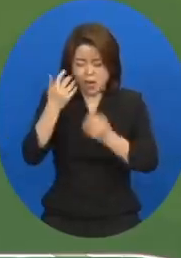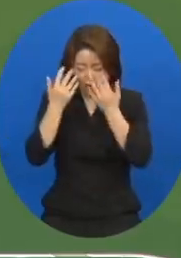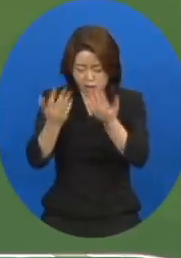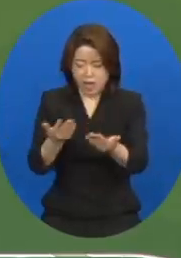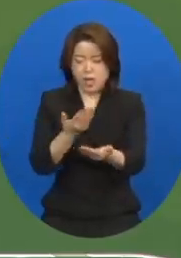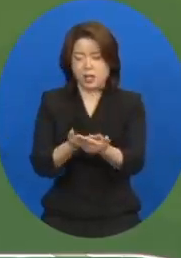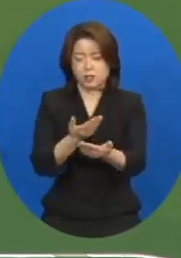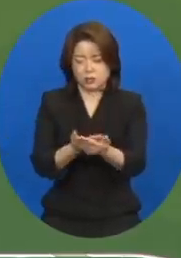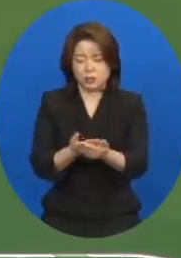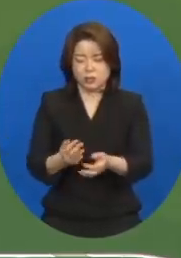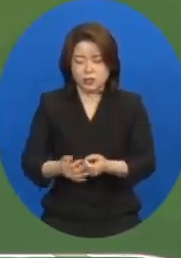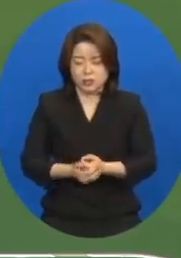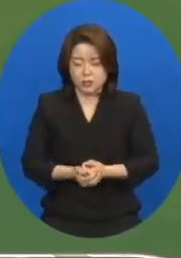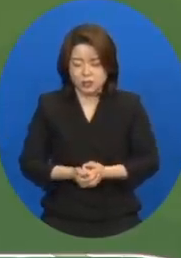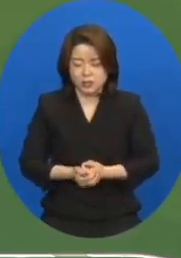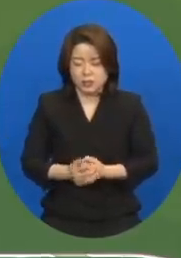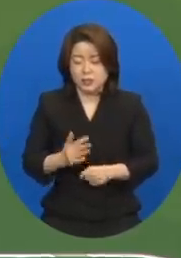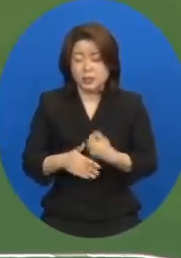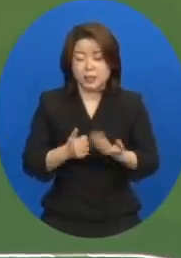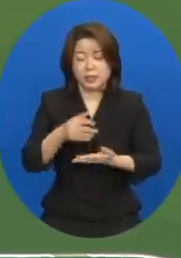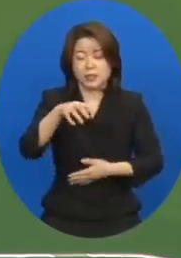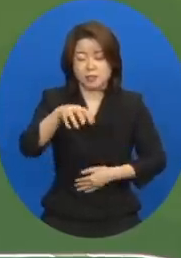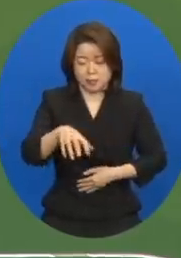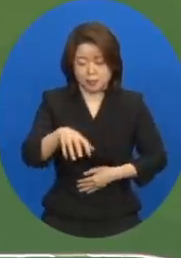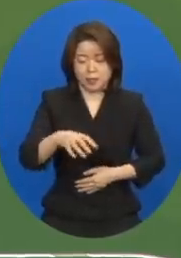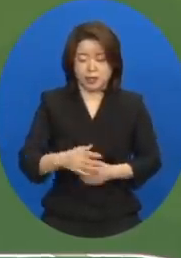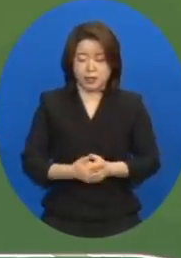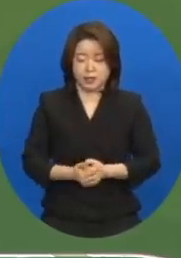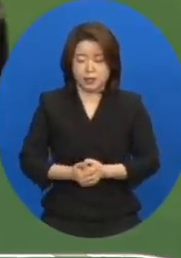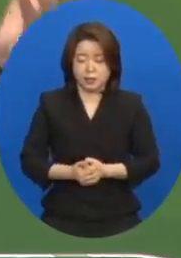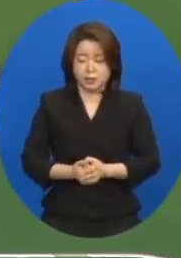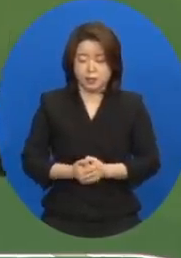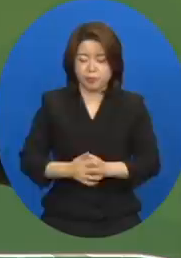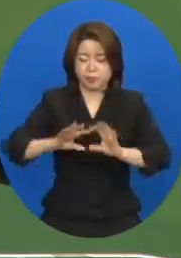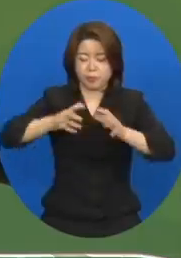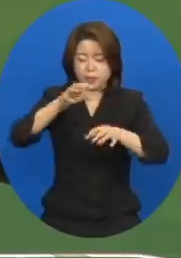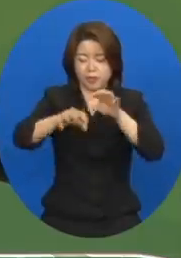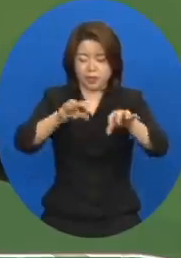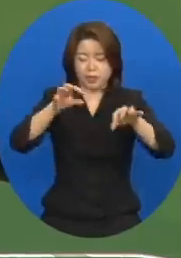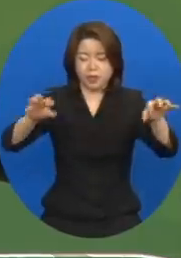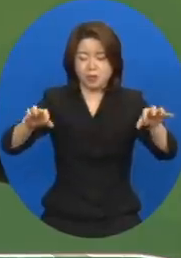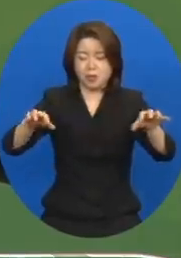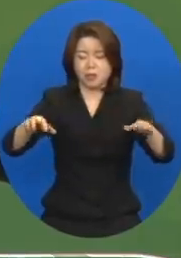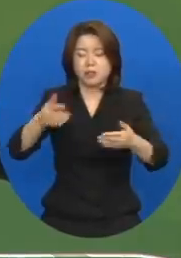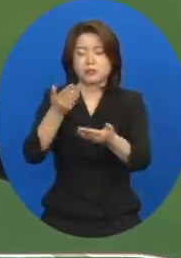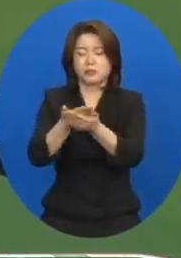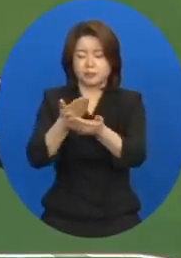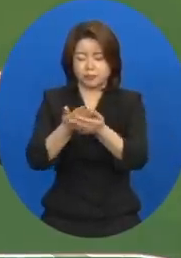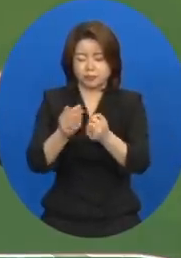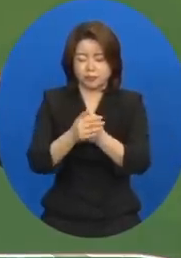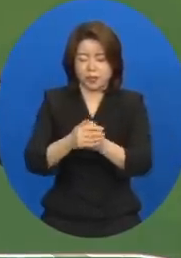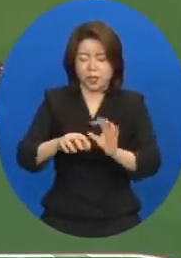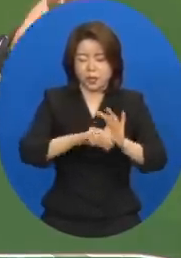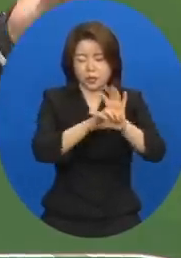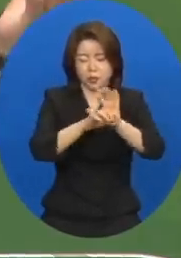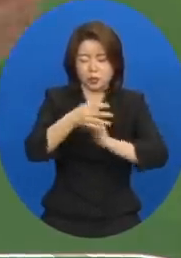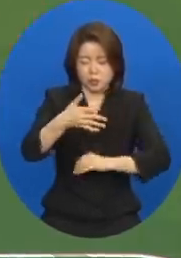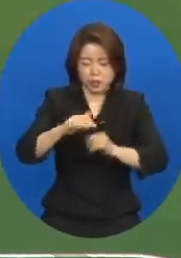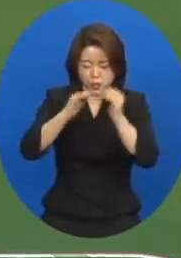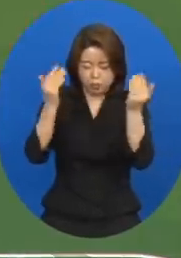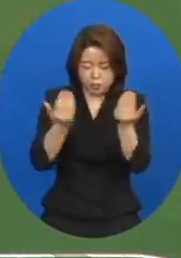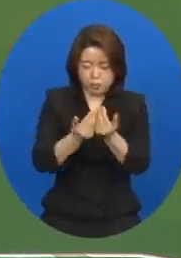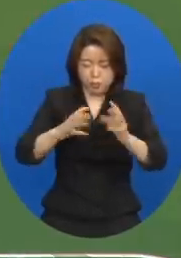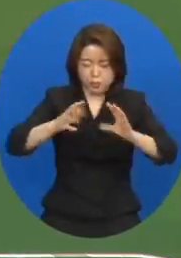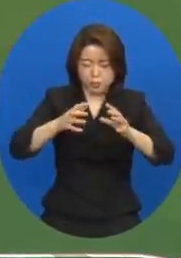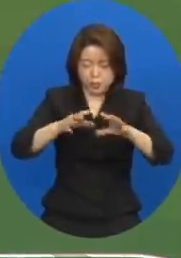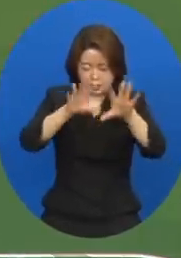해주소서. 하나님 앞에 열방을 위해 구합니다. 코로나19가 모든